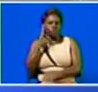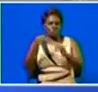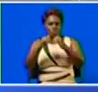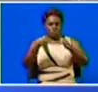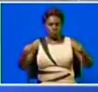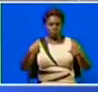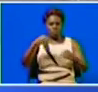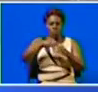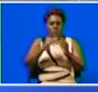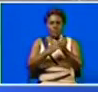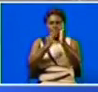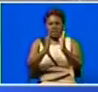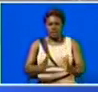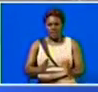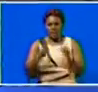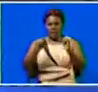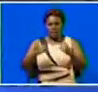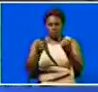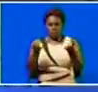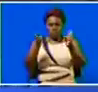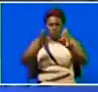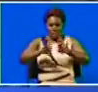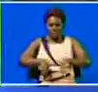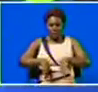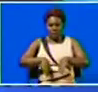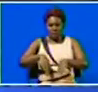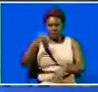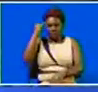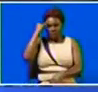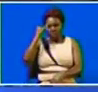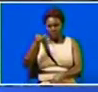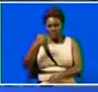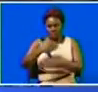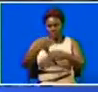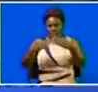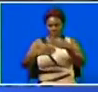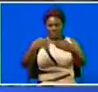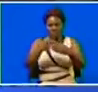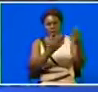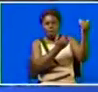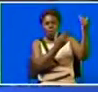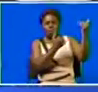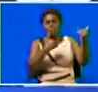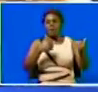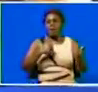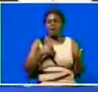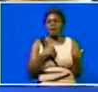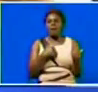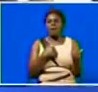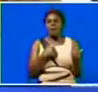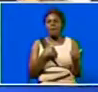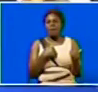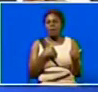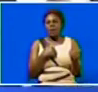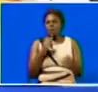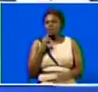mwa viongozi lalotishia kusambaratisha dhana hiyo iliyojengwa kwenye mihimili ya matumaini. Wanzangu watu ya